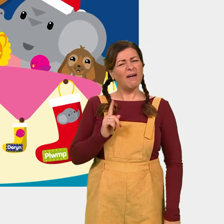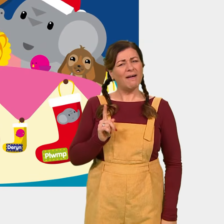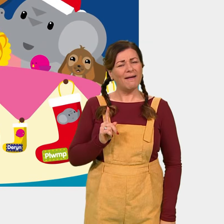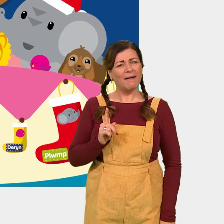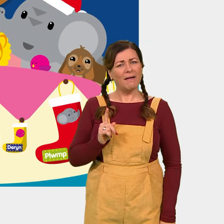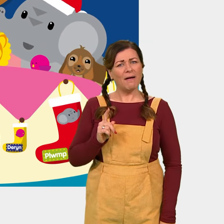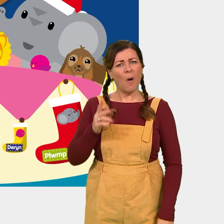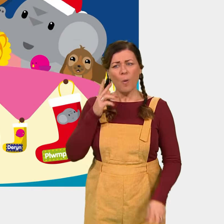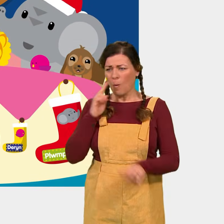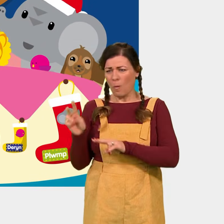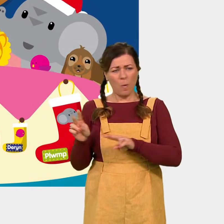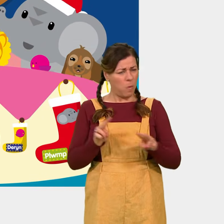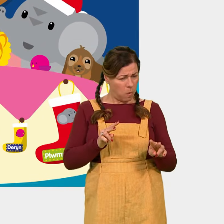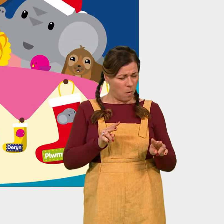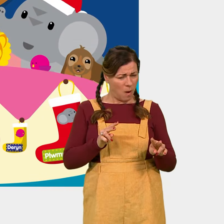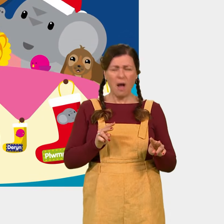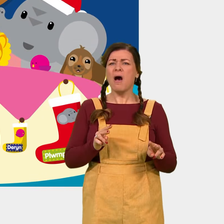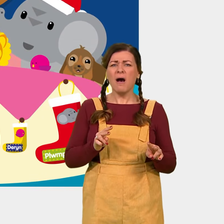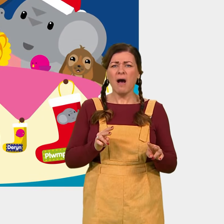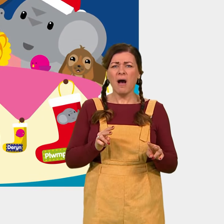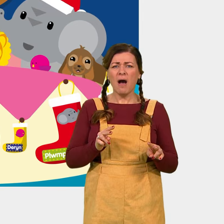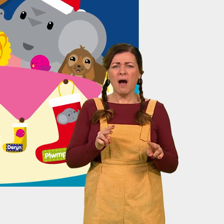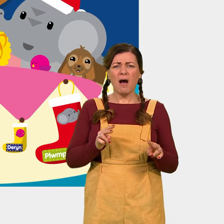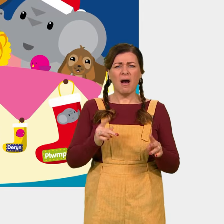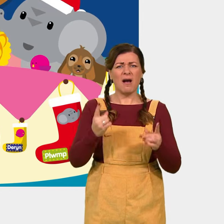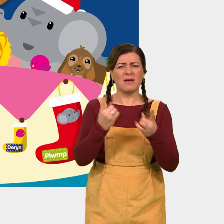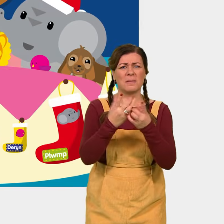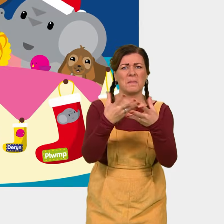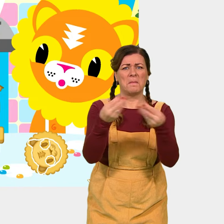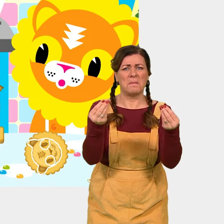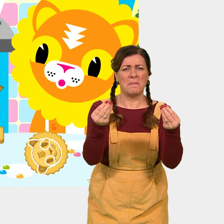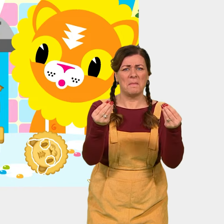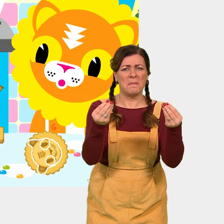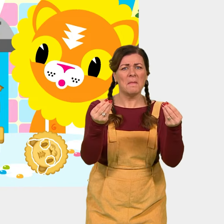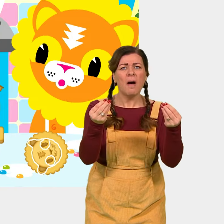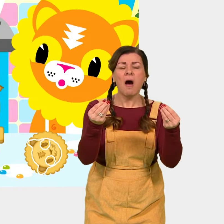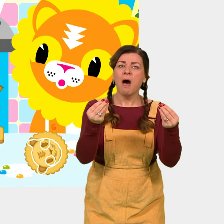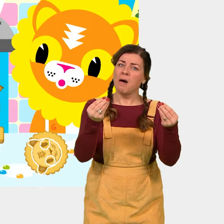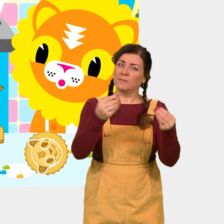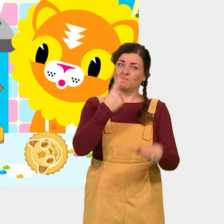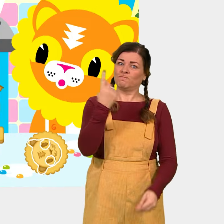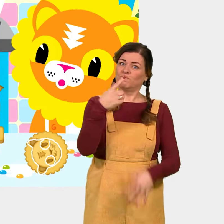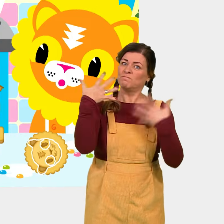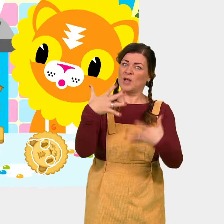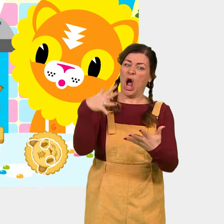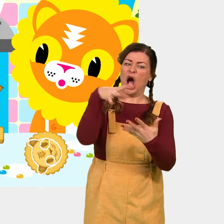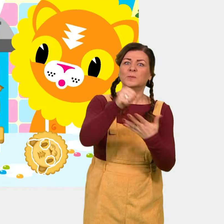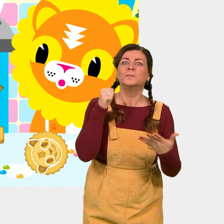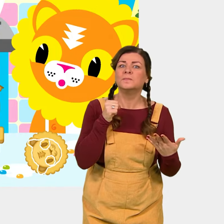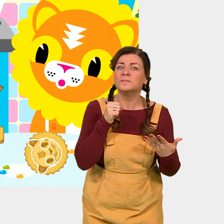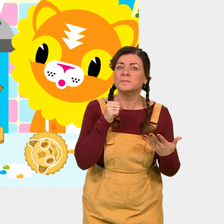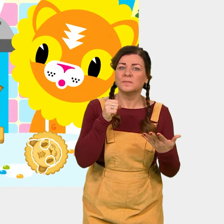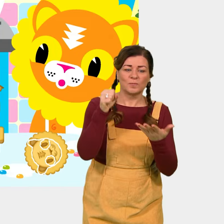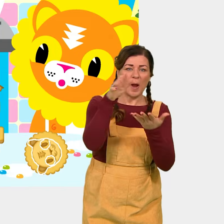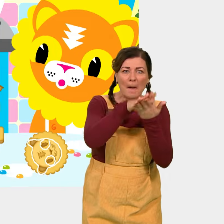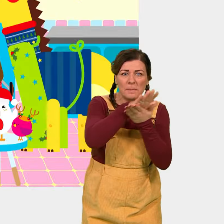pan drodd yn ôl at y tŷ sinsir, roedd rhywbeth mawr o'i le. Roedd rhywun wedi cnoi cornel y